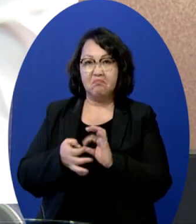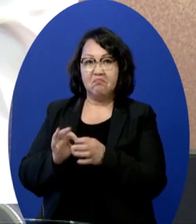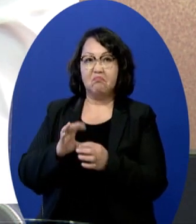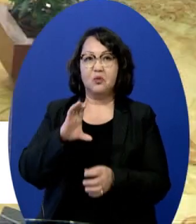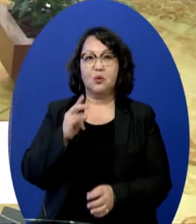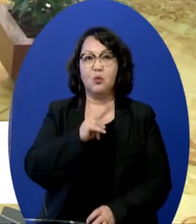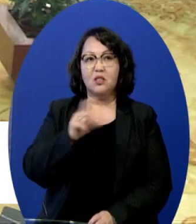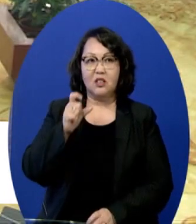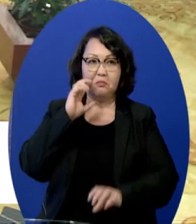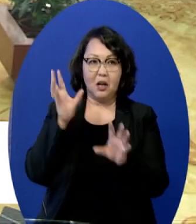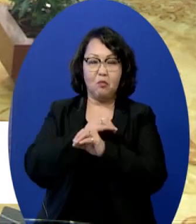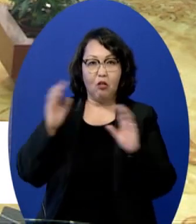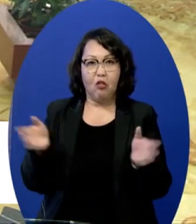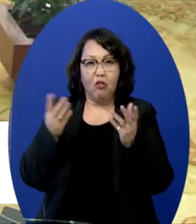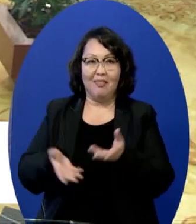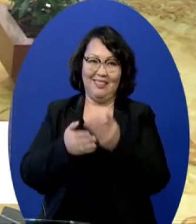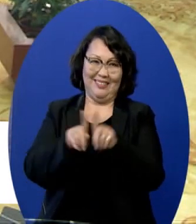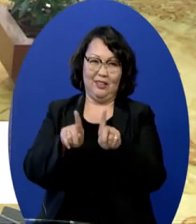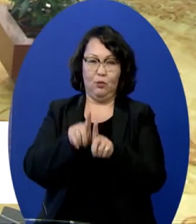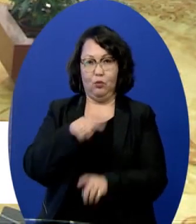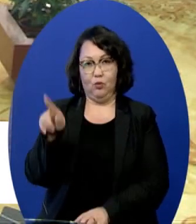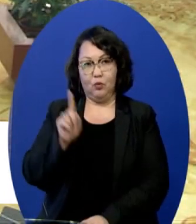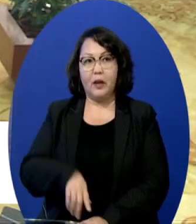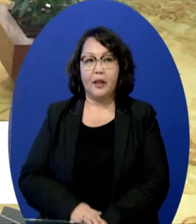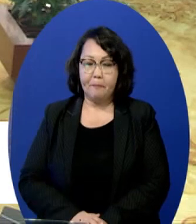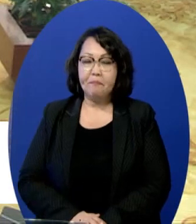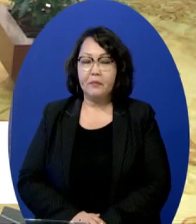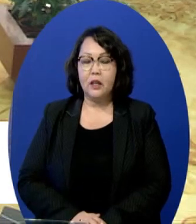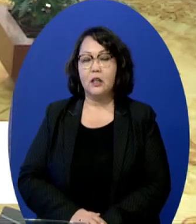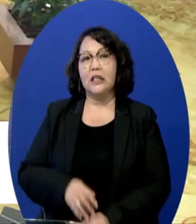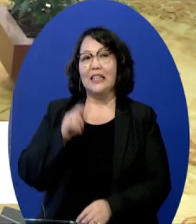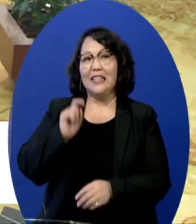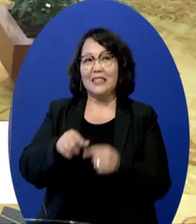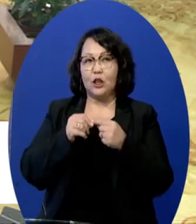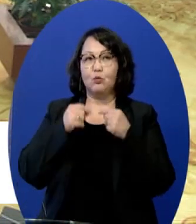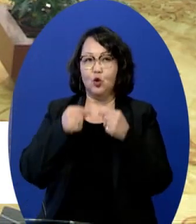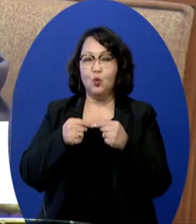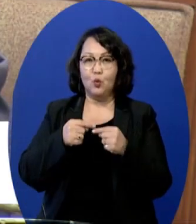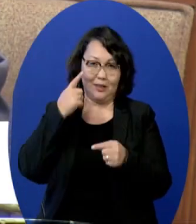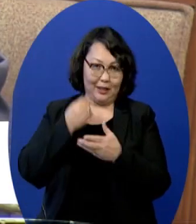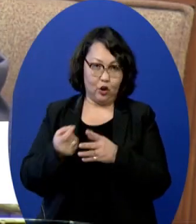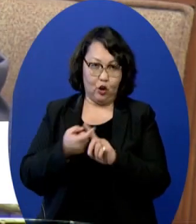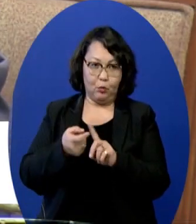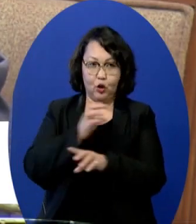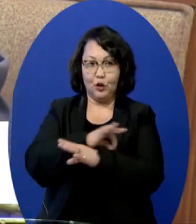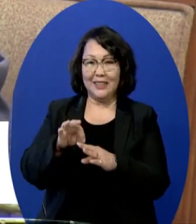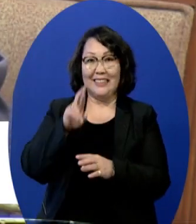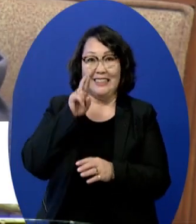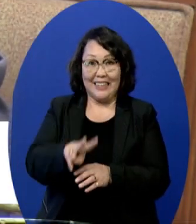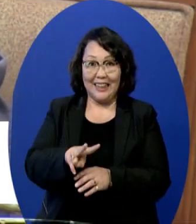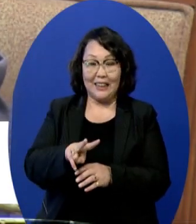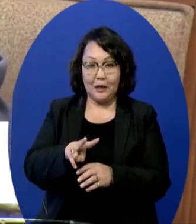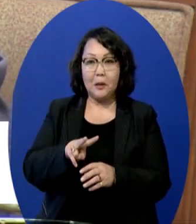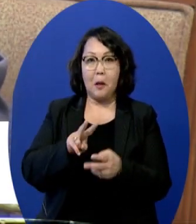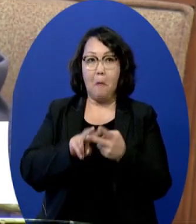байгаа байхгүй. Төслийн 26-ийн 5-р хэсгийг өөрчлөлт найруулах зарчмын зөрүүтэй саналтай холбоотойгоор төсөлд ял эдэлж байгаа гэж эрүүгийн